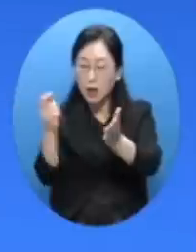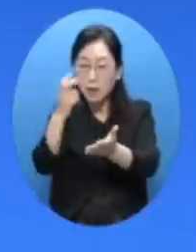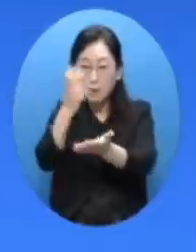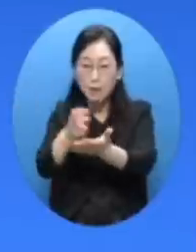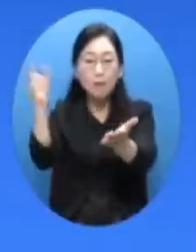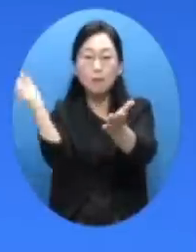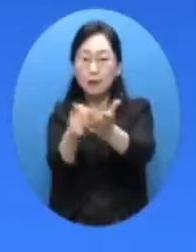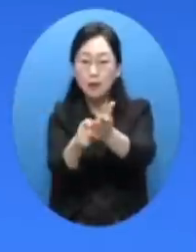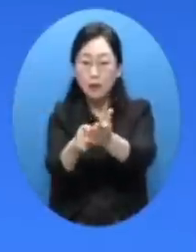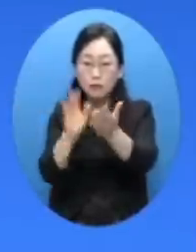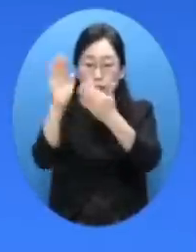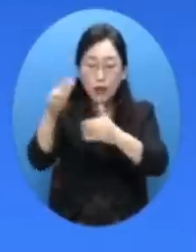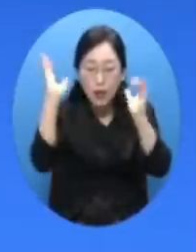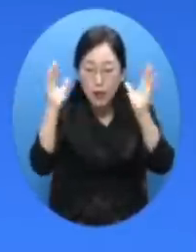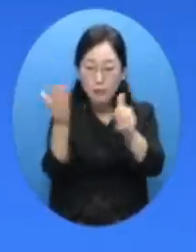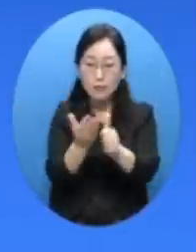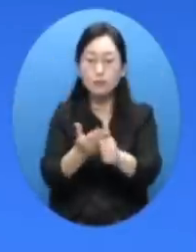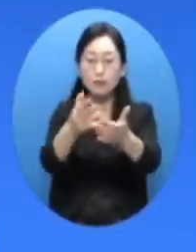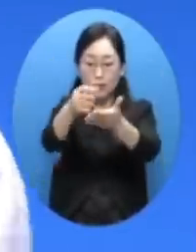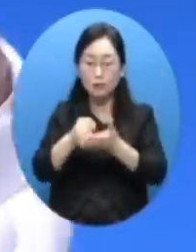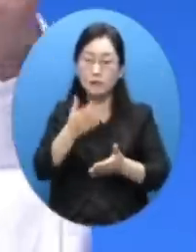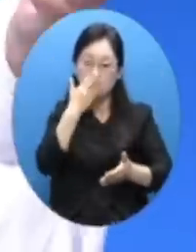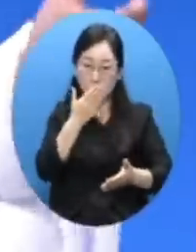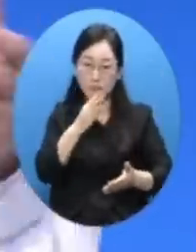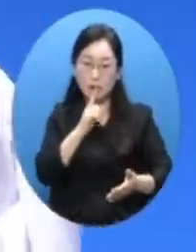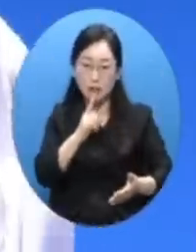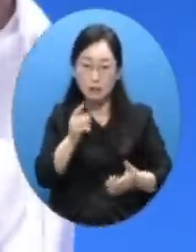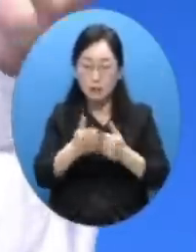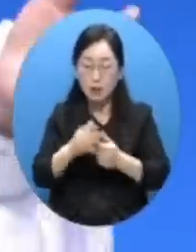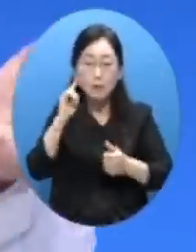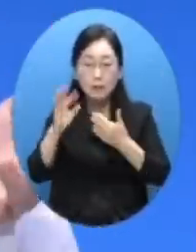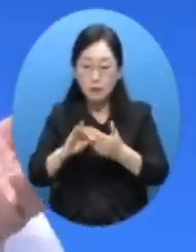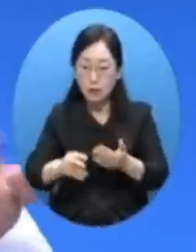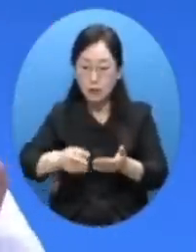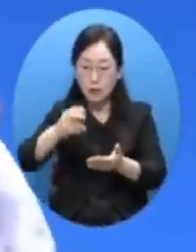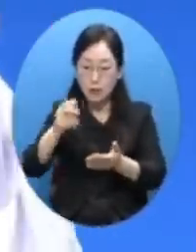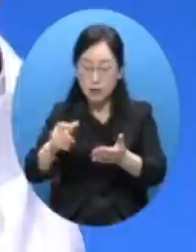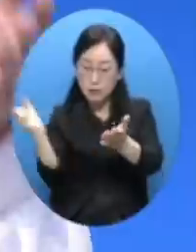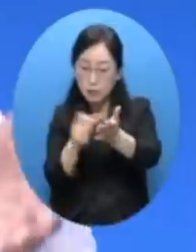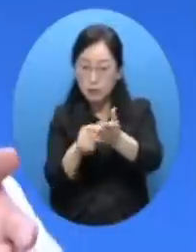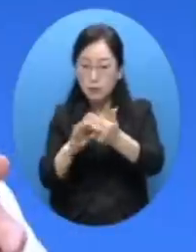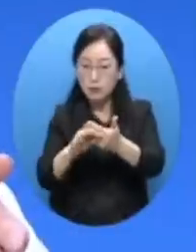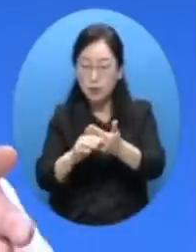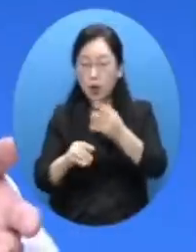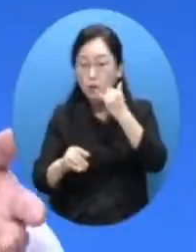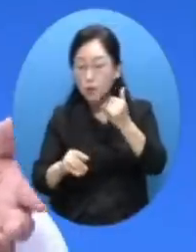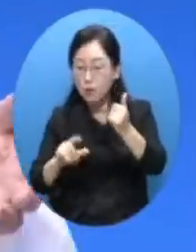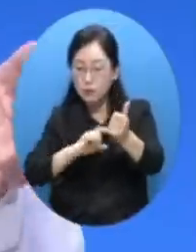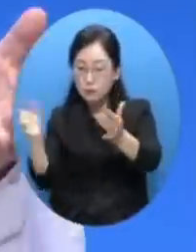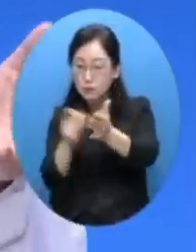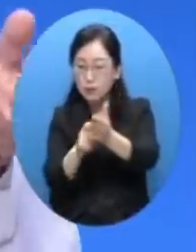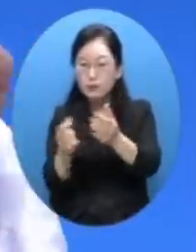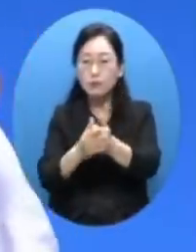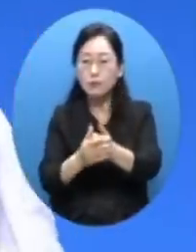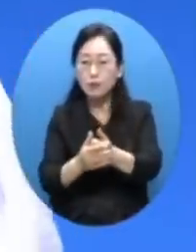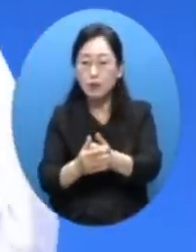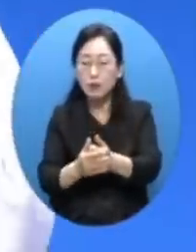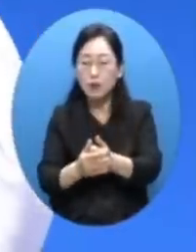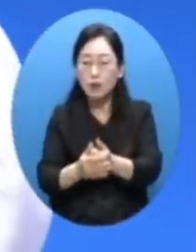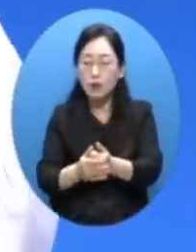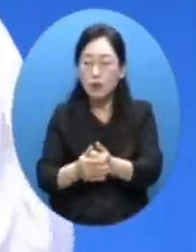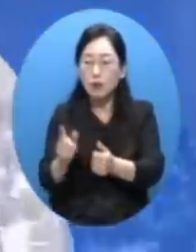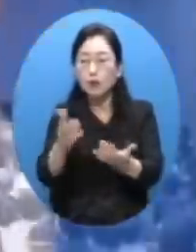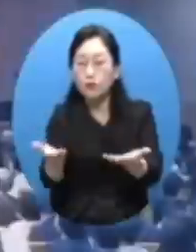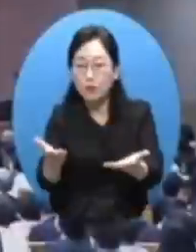하면 부모의 이름이 다 나와야 되니까 아이를 더 많이 버리게 되고 더 많이 죽이게 됐어요. 베이비박스에 온 아이가